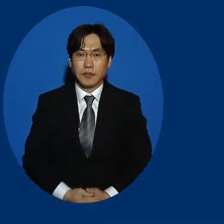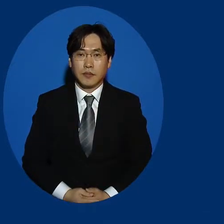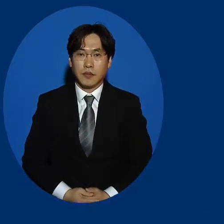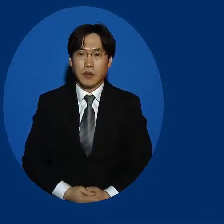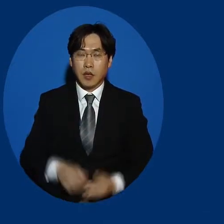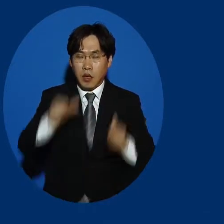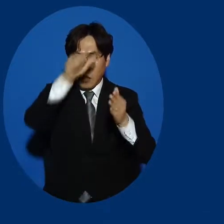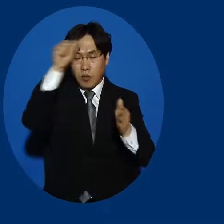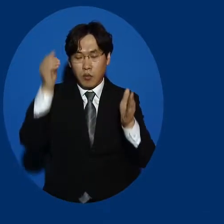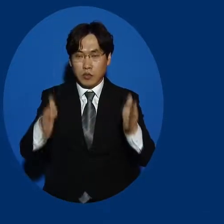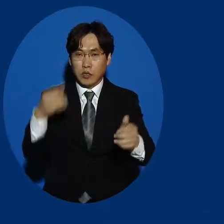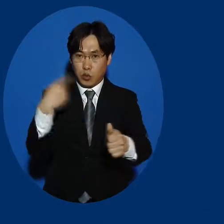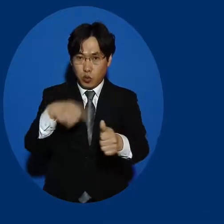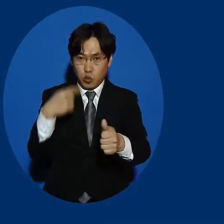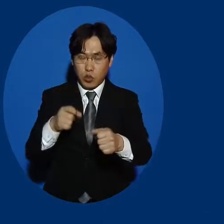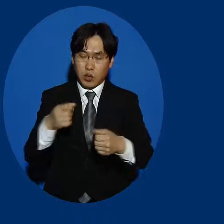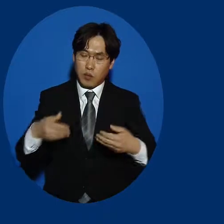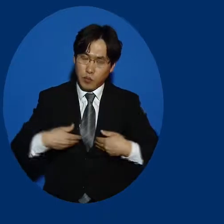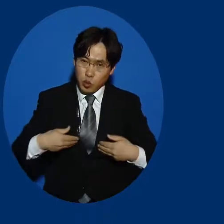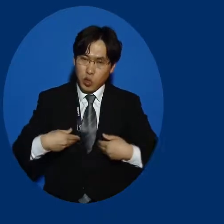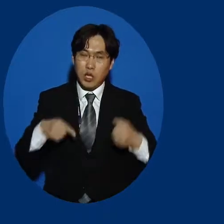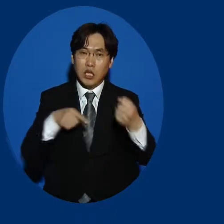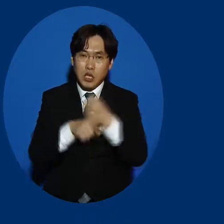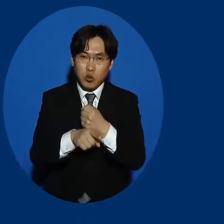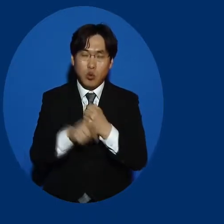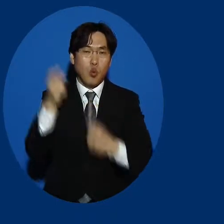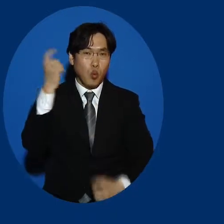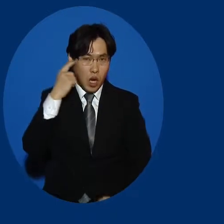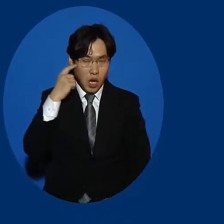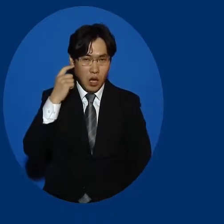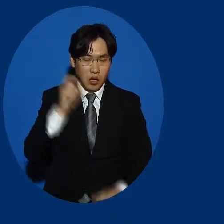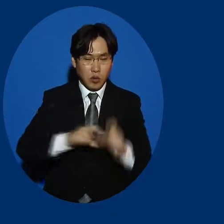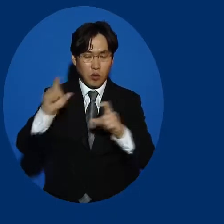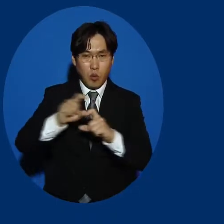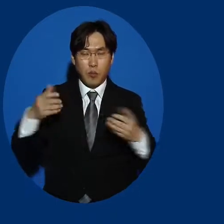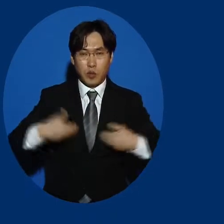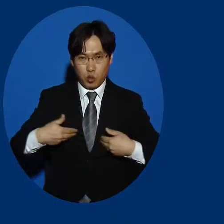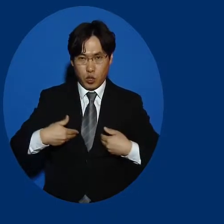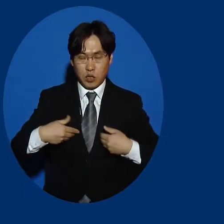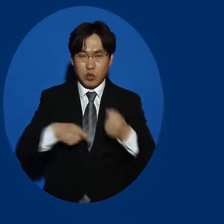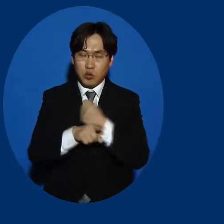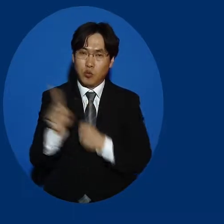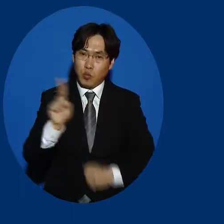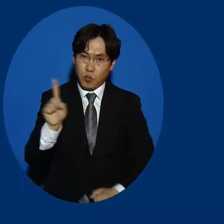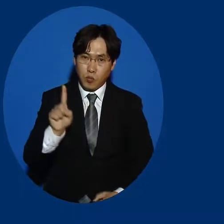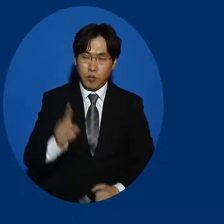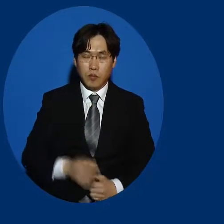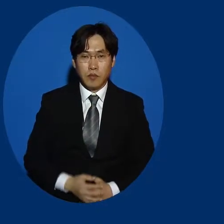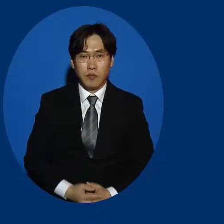장애인 평생교육이 왜 더욱 강조되어야 할까요?